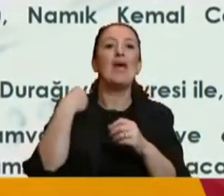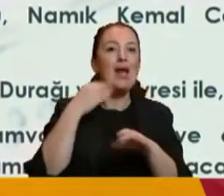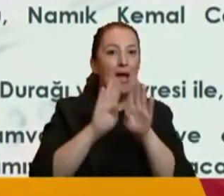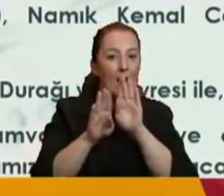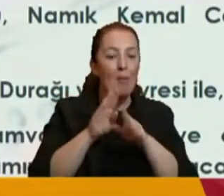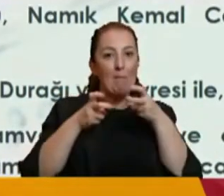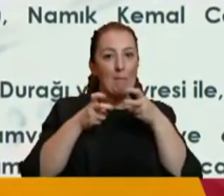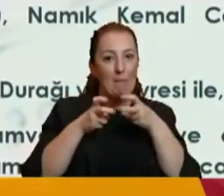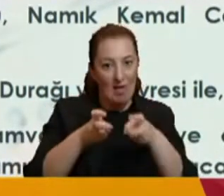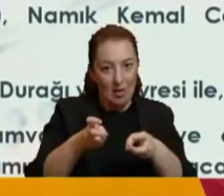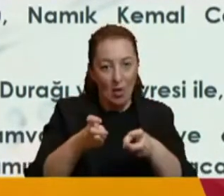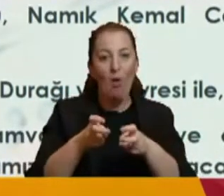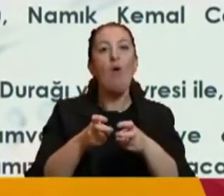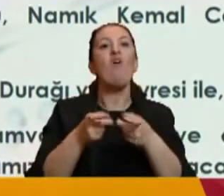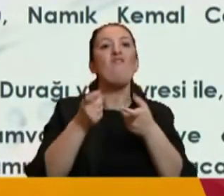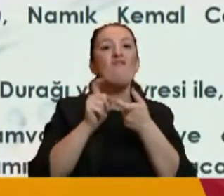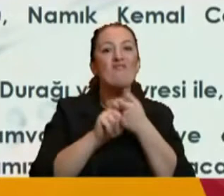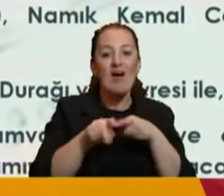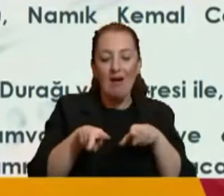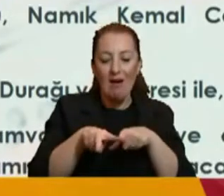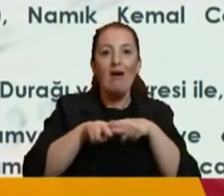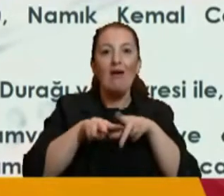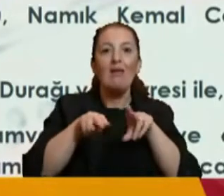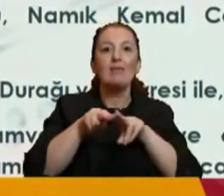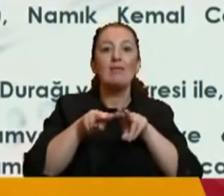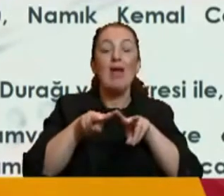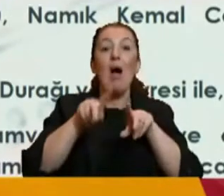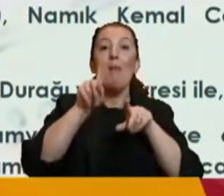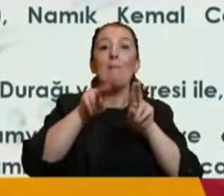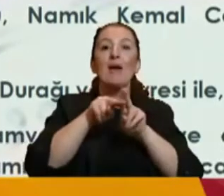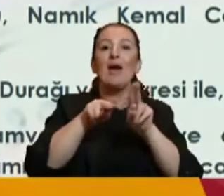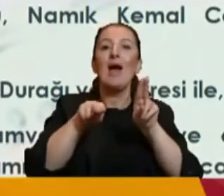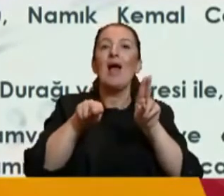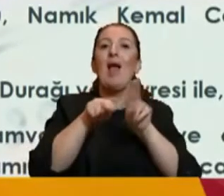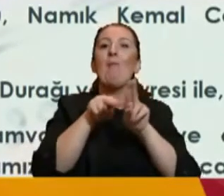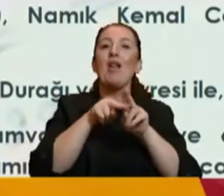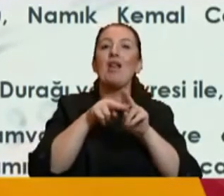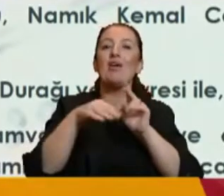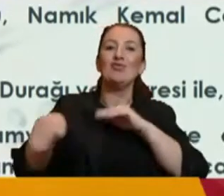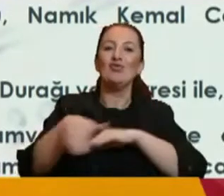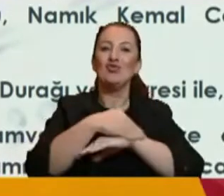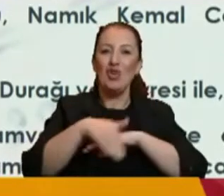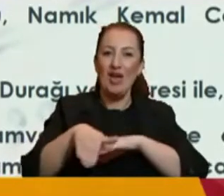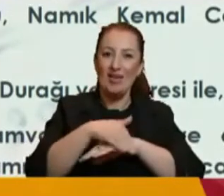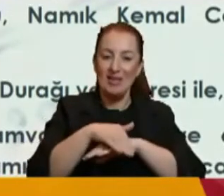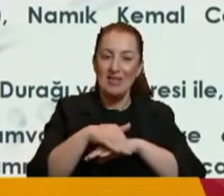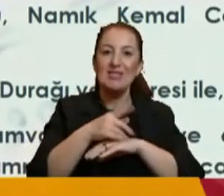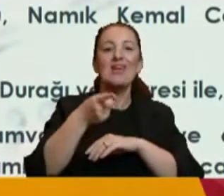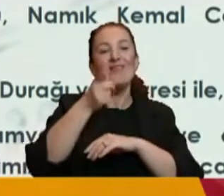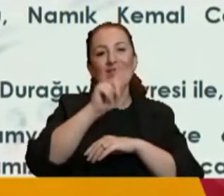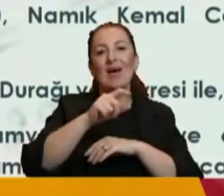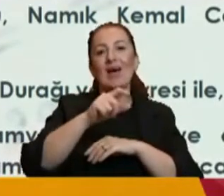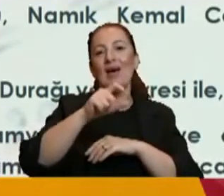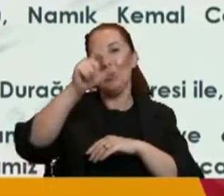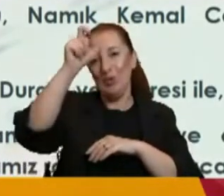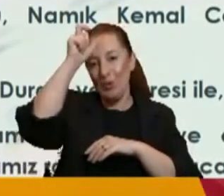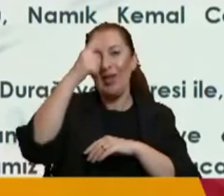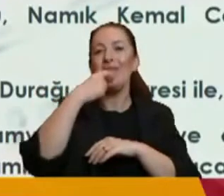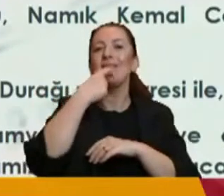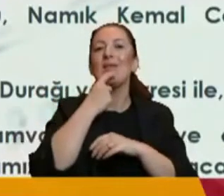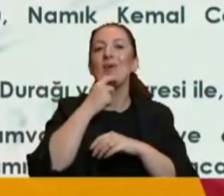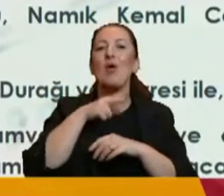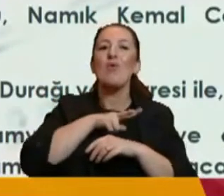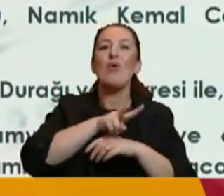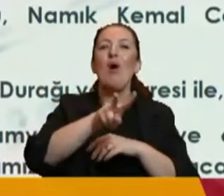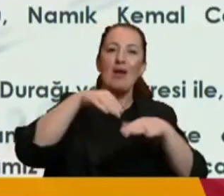metro istasyonu ve Namık Kemal Caddesi ve TCDD alt geçidi bu